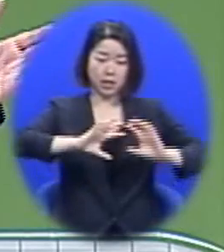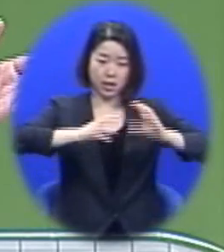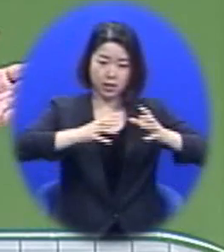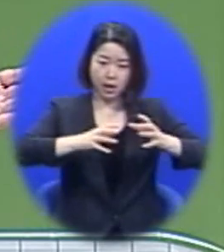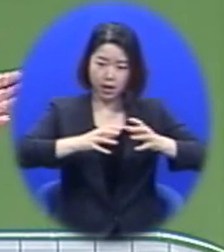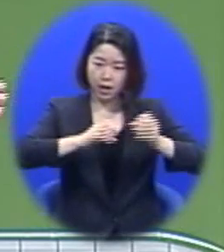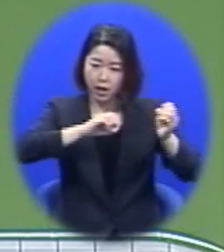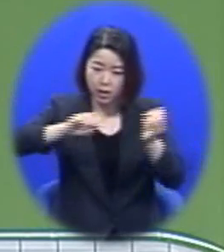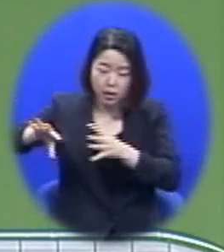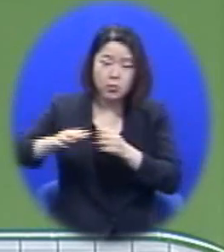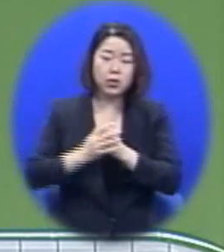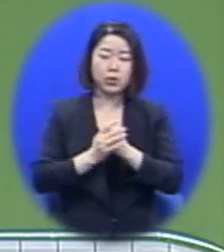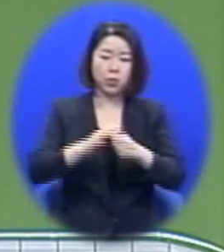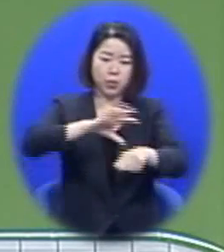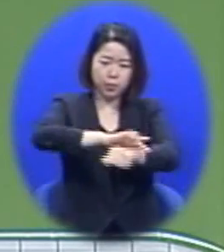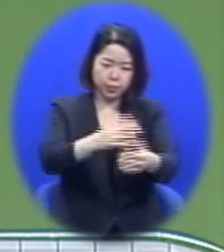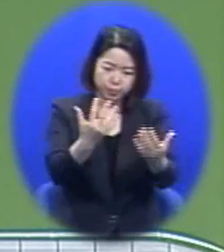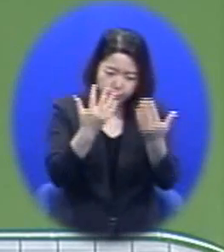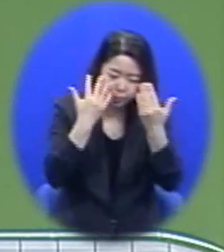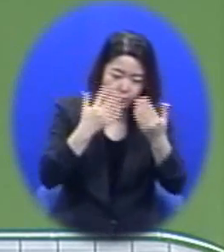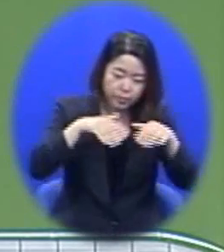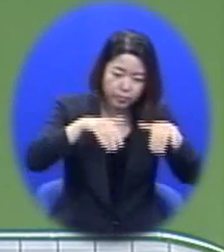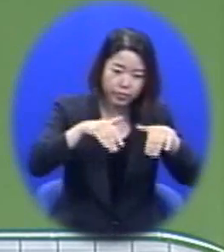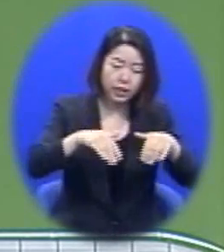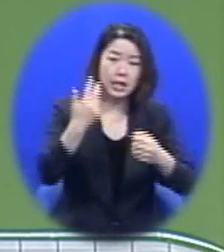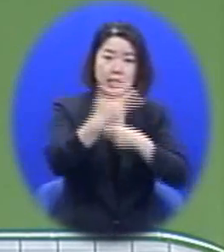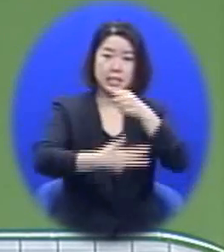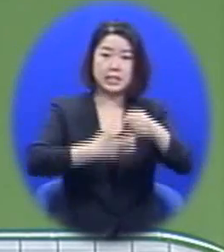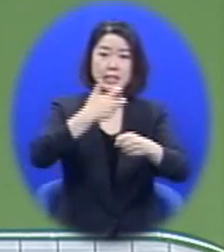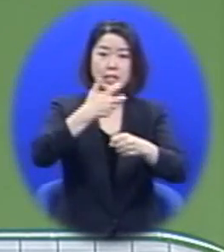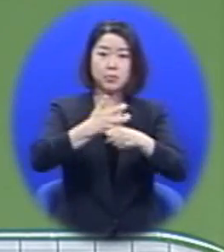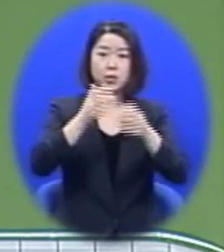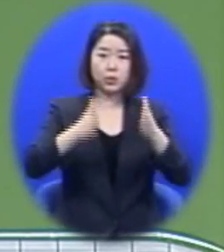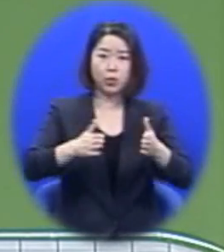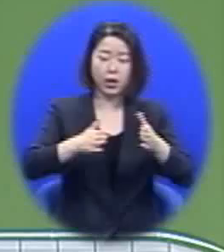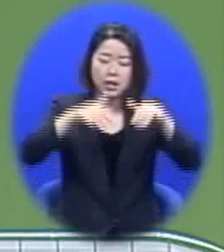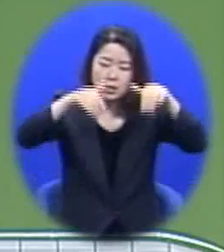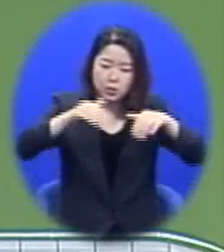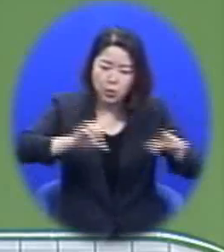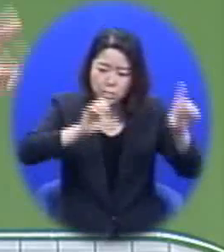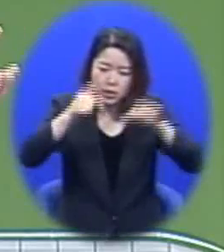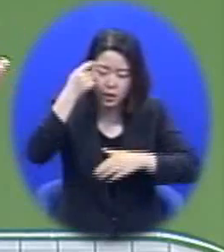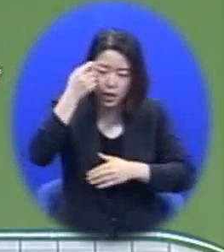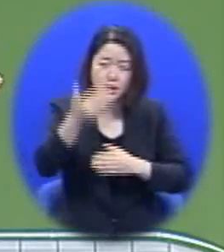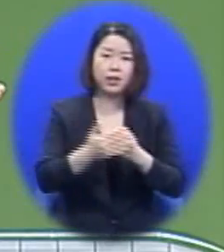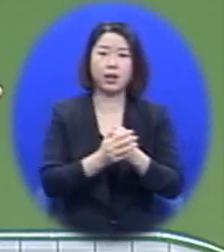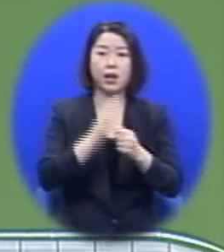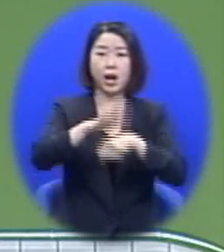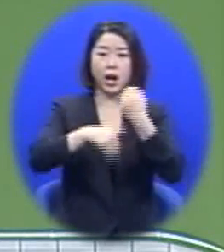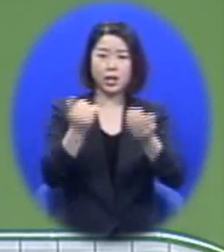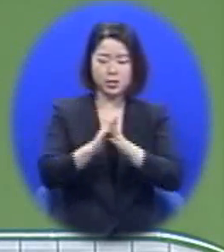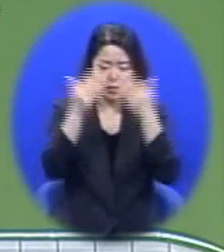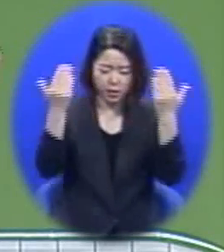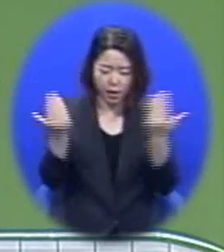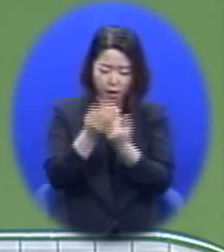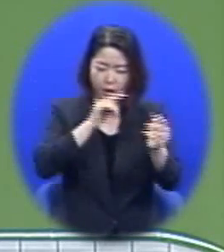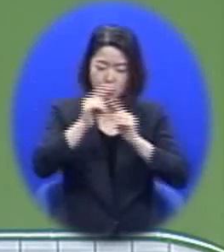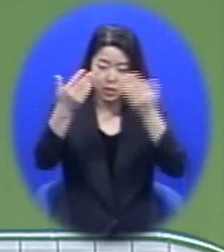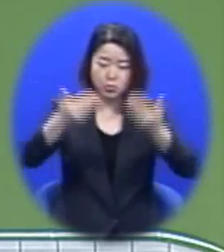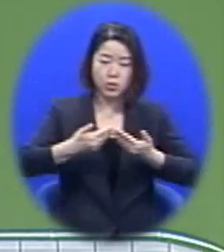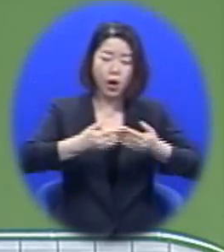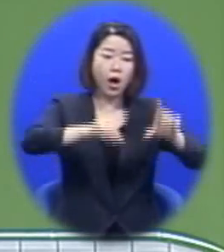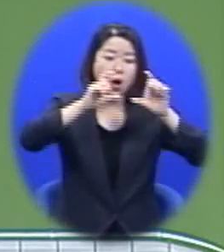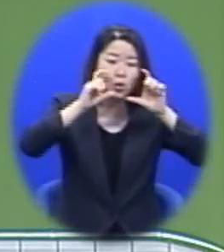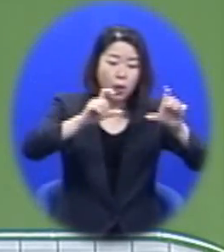포로 생활을 하고 이렇게 70년 동안 끔찍한 생활을 했나? 하나님이 다 말씀하셨어요. 다